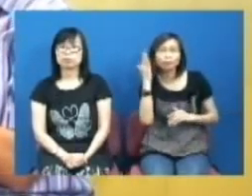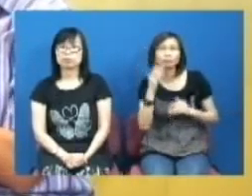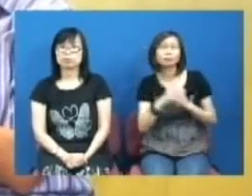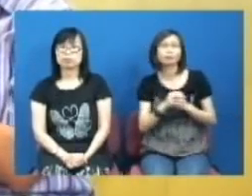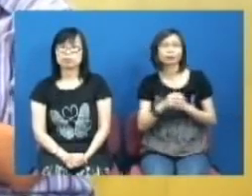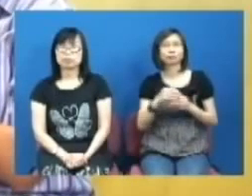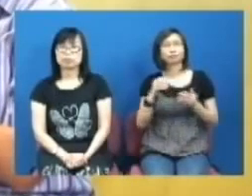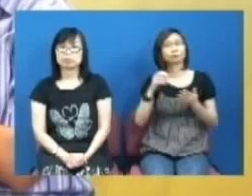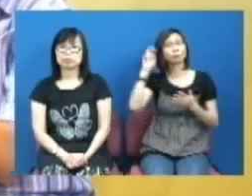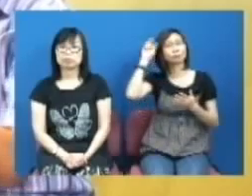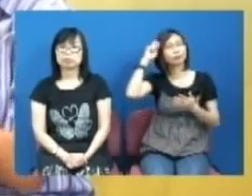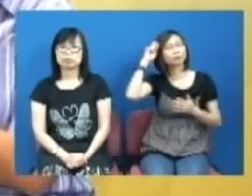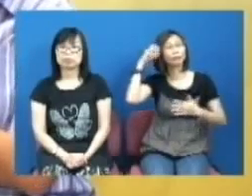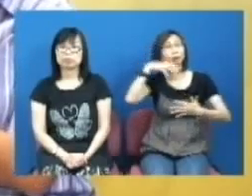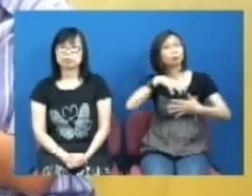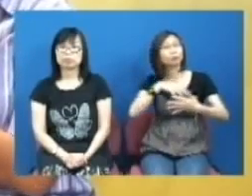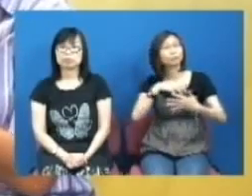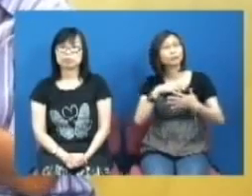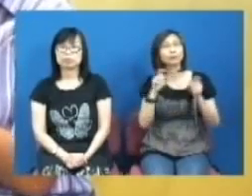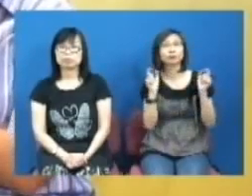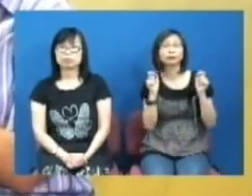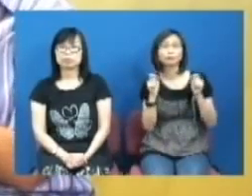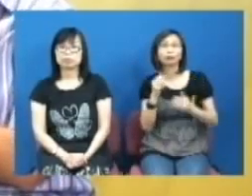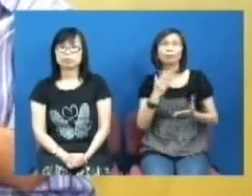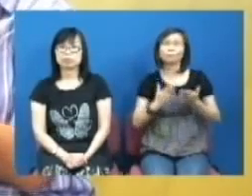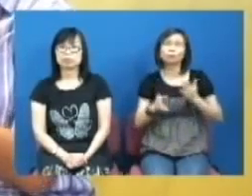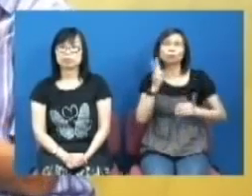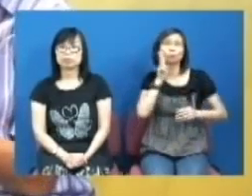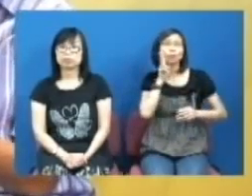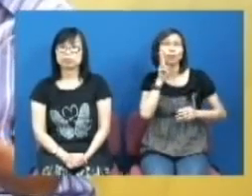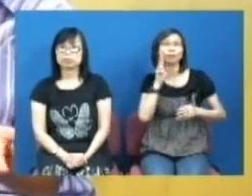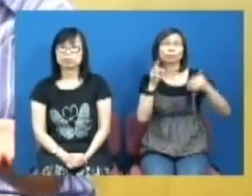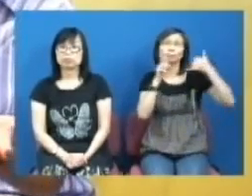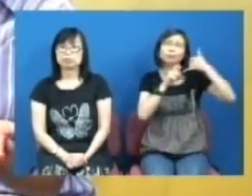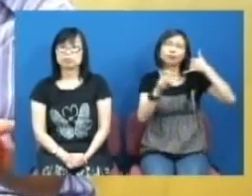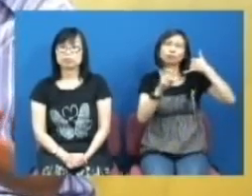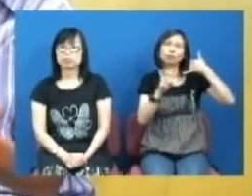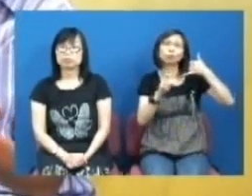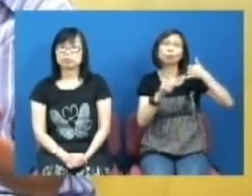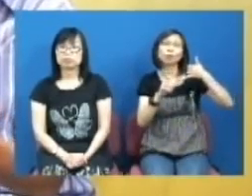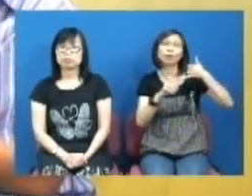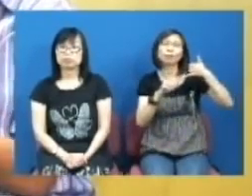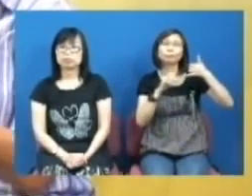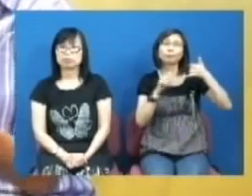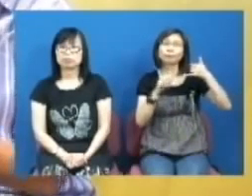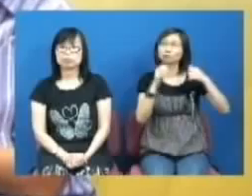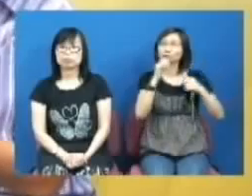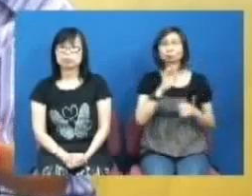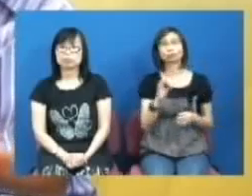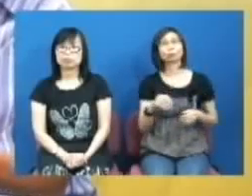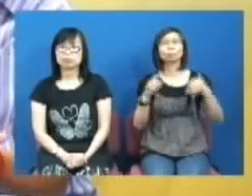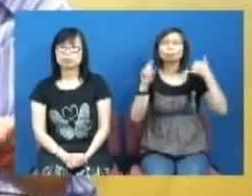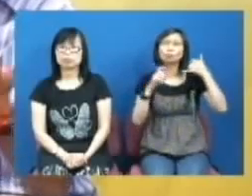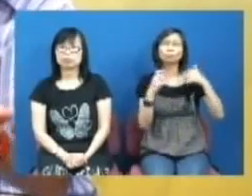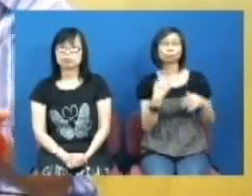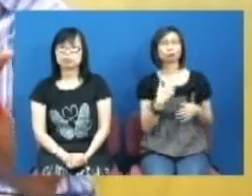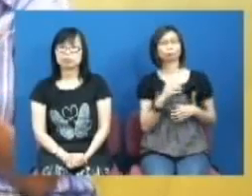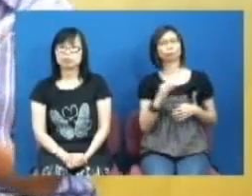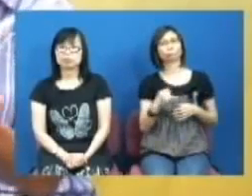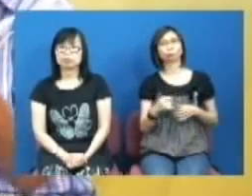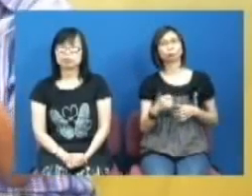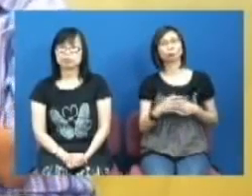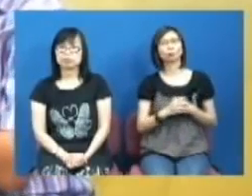我諗另一方面就係頭先講到就係、譬如話，如果我屋企冇固網電話，永遠都揾唔到我。咁如果你話你好多 fans 其實都係用手電，咁佢哋